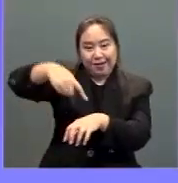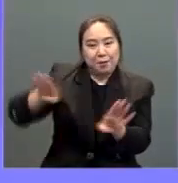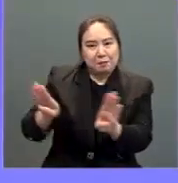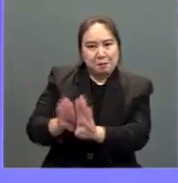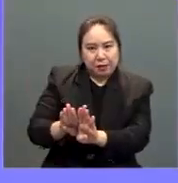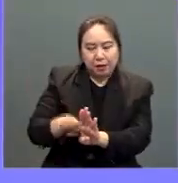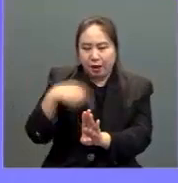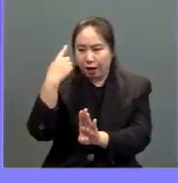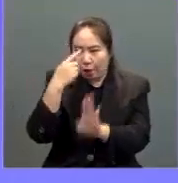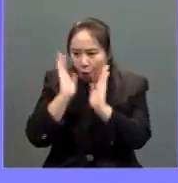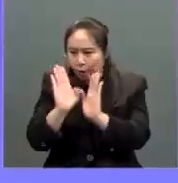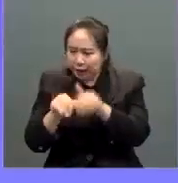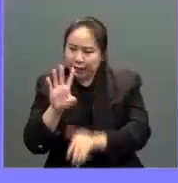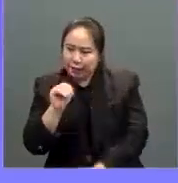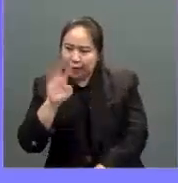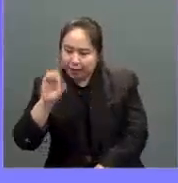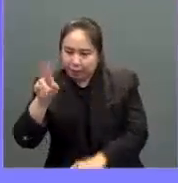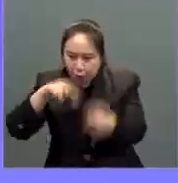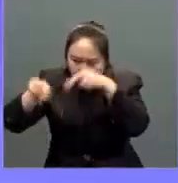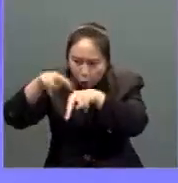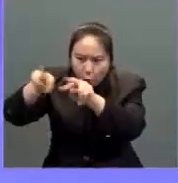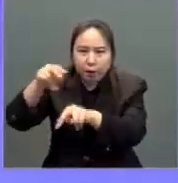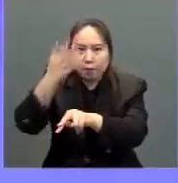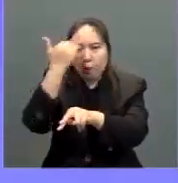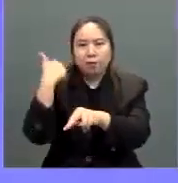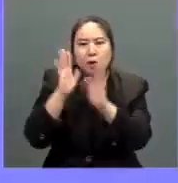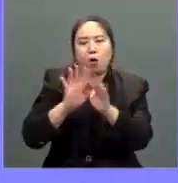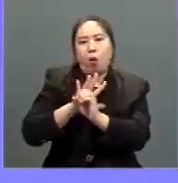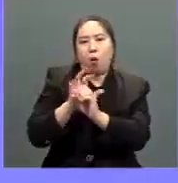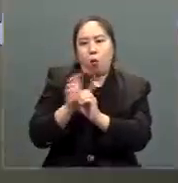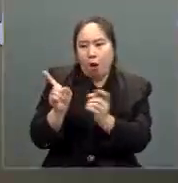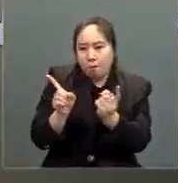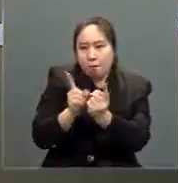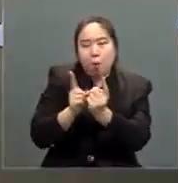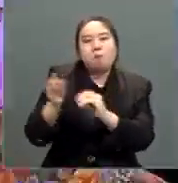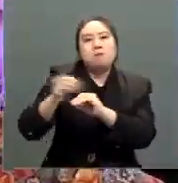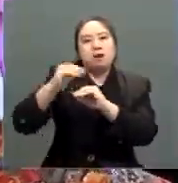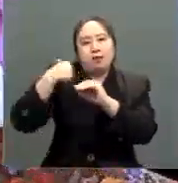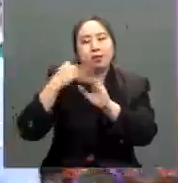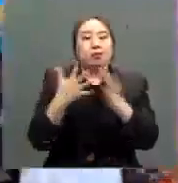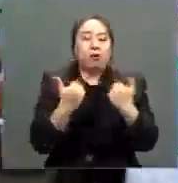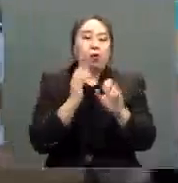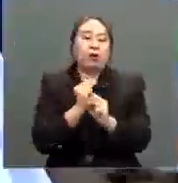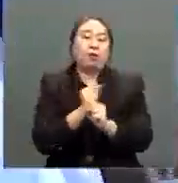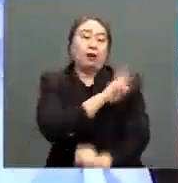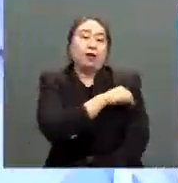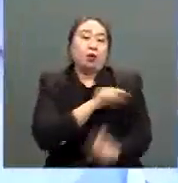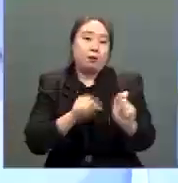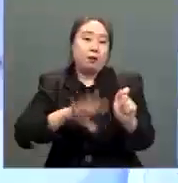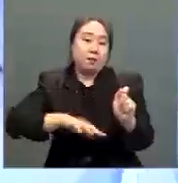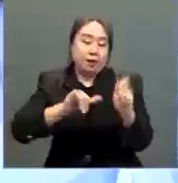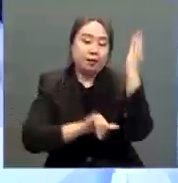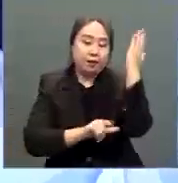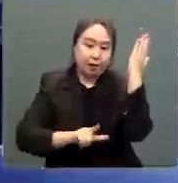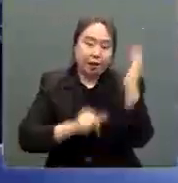ลุ่มเสี่ยง 40-50 คนหลังจากพบผู้ป่วยโควิด -19 เพิ่มเจ้าหน้าที่สำนักงานสาธารณสุขอำเภอเมืองยะลาโรงพยาบาลส่งเ